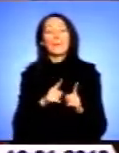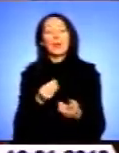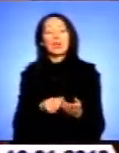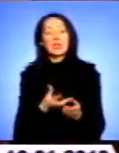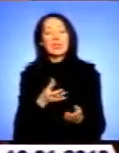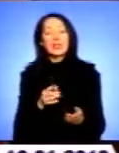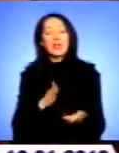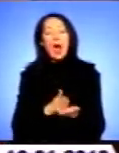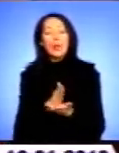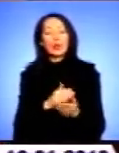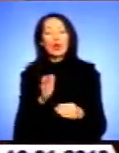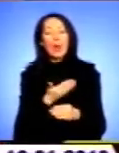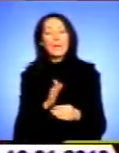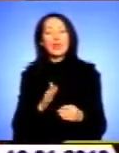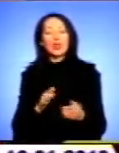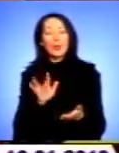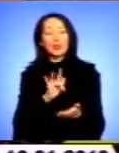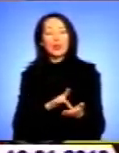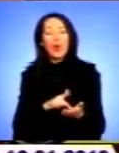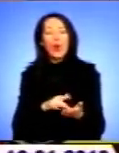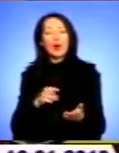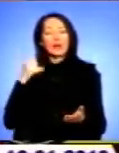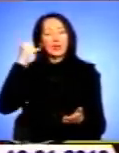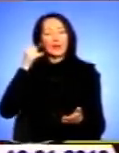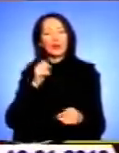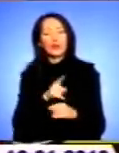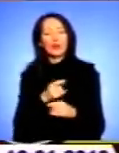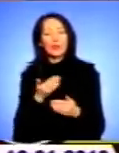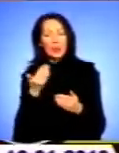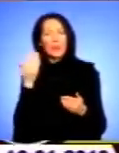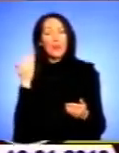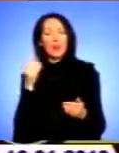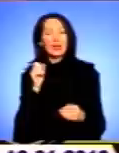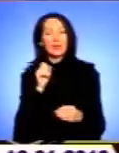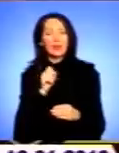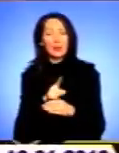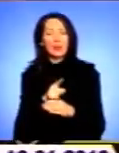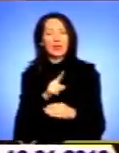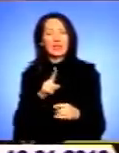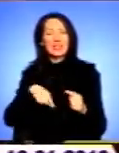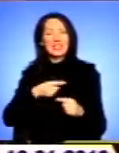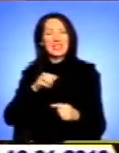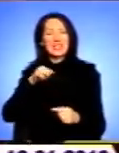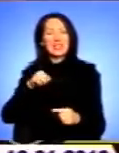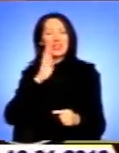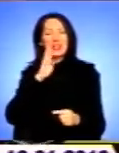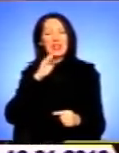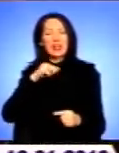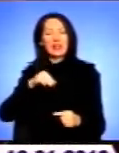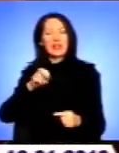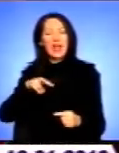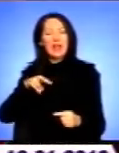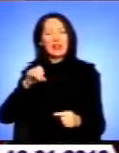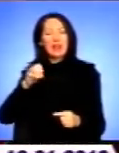послуги міжміського міжнародного телефонного зв'язку за попереднім замовленням, тобто через телефоніста. З чим це пов'язано? Що ця